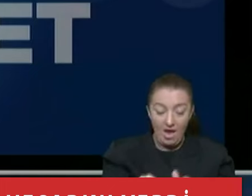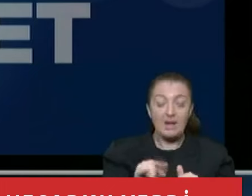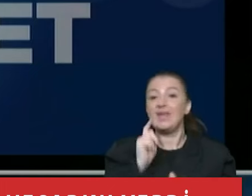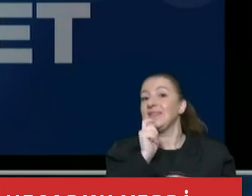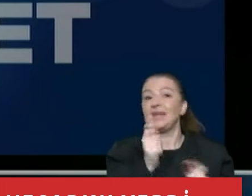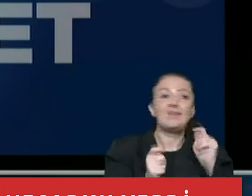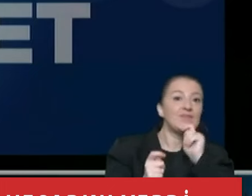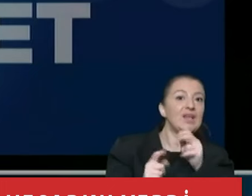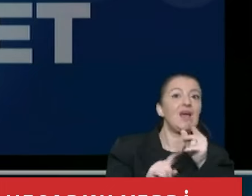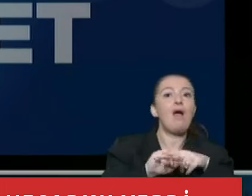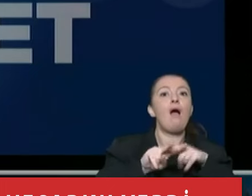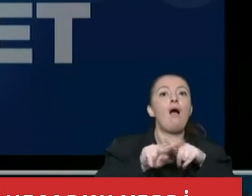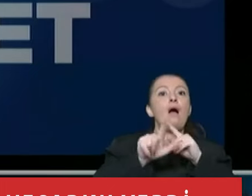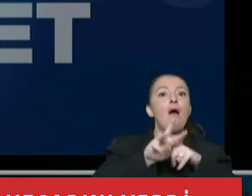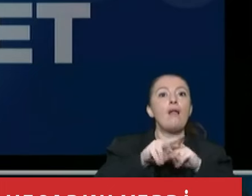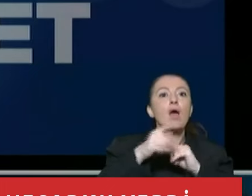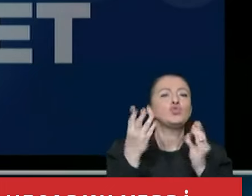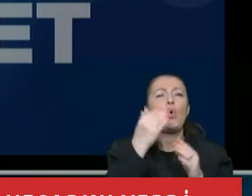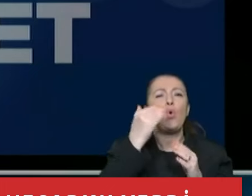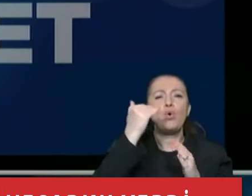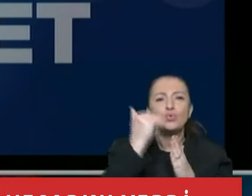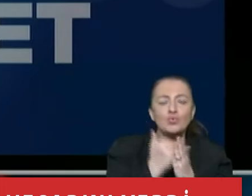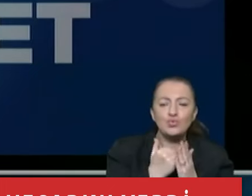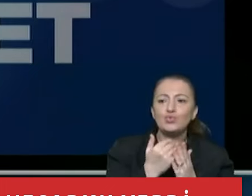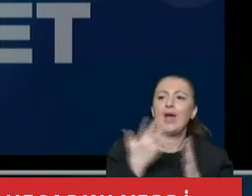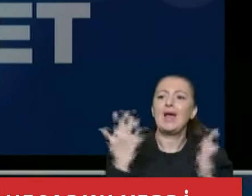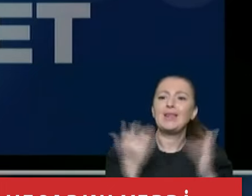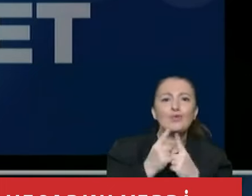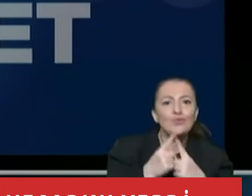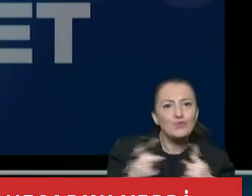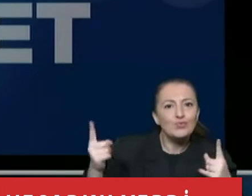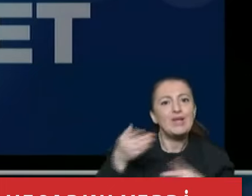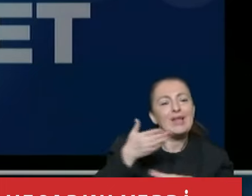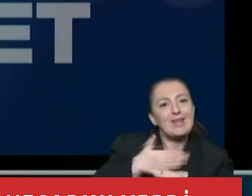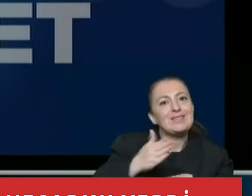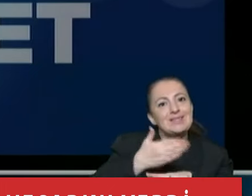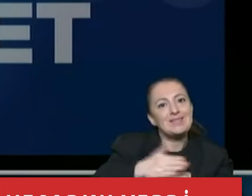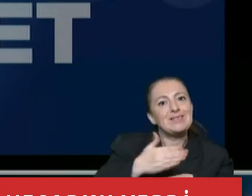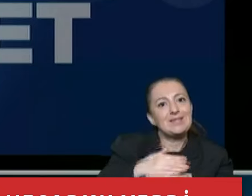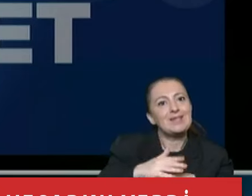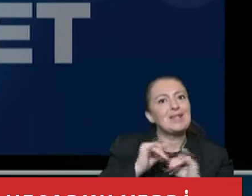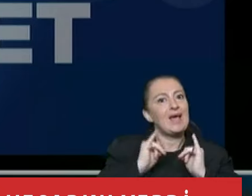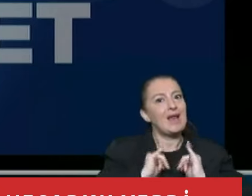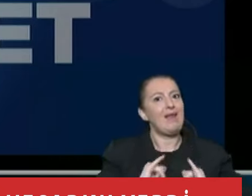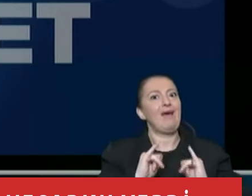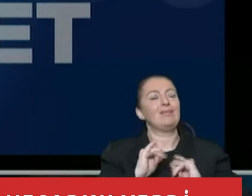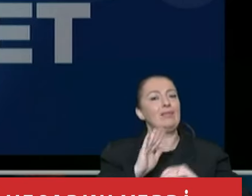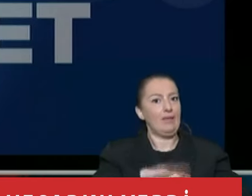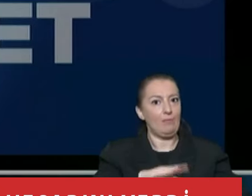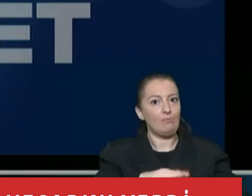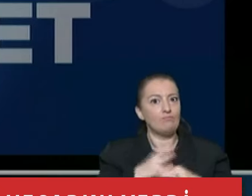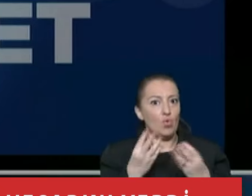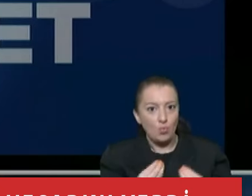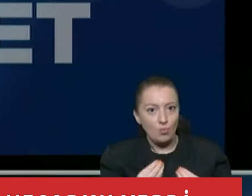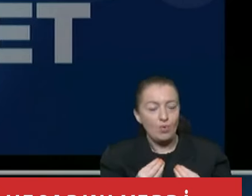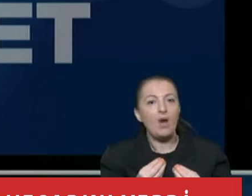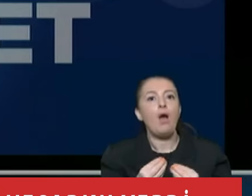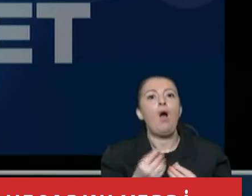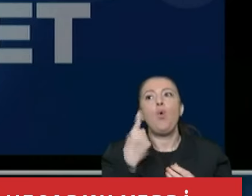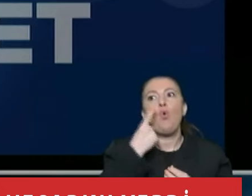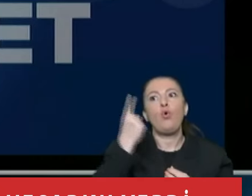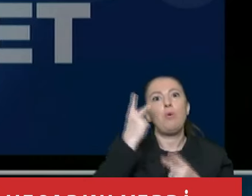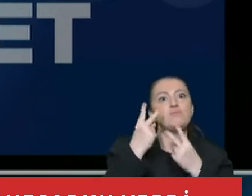Belki çok düşük fiyata çok daha uzun vadeye ve çok daha standart yüksek şekilde yapabilecekken hükümetimizin